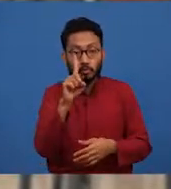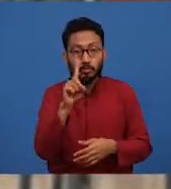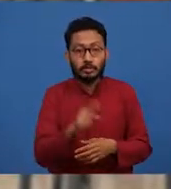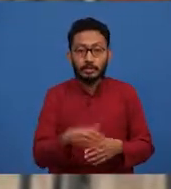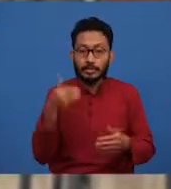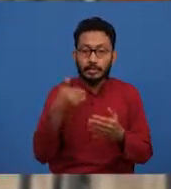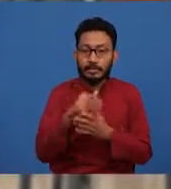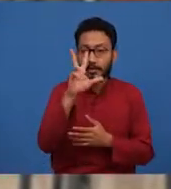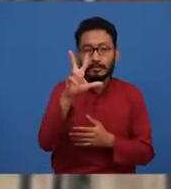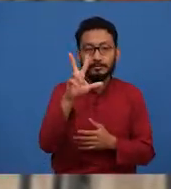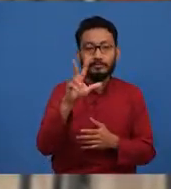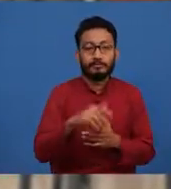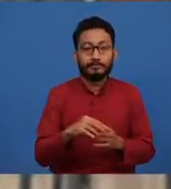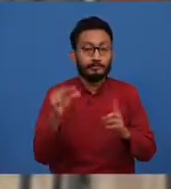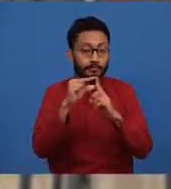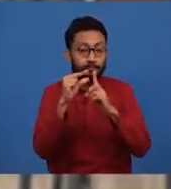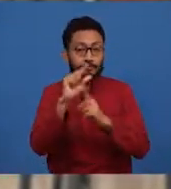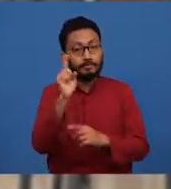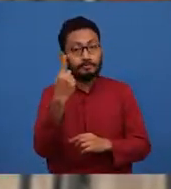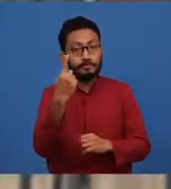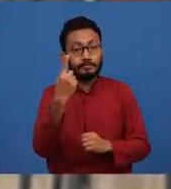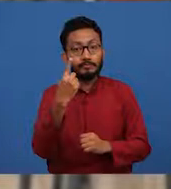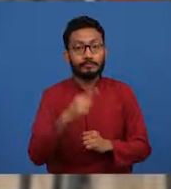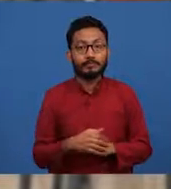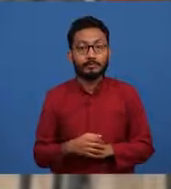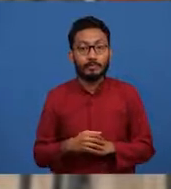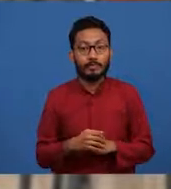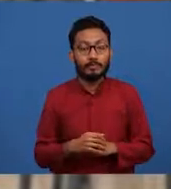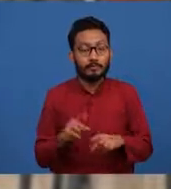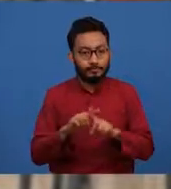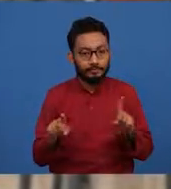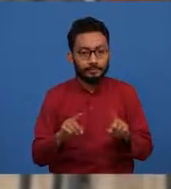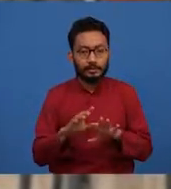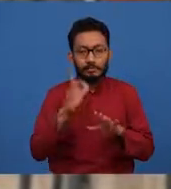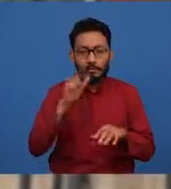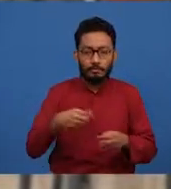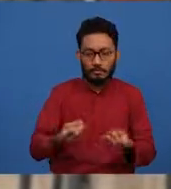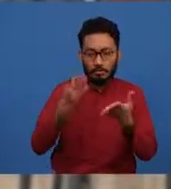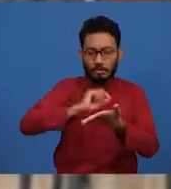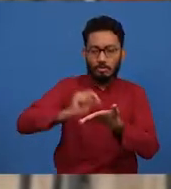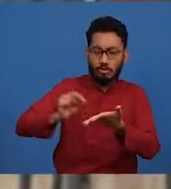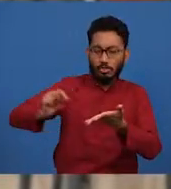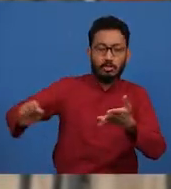1 hingga 3 patah perkataan sahaja. Tak perlu banyak-banyak ya.